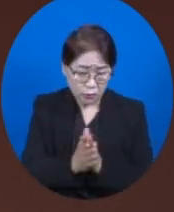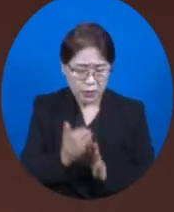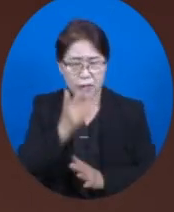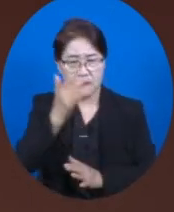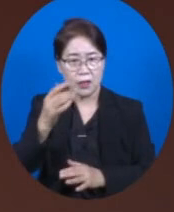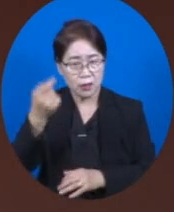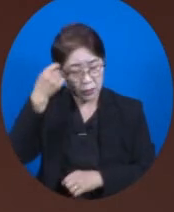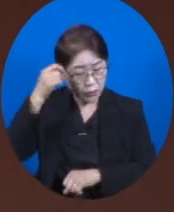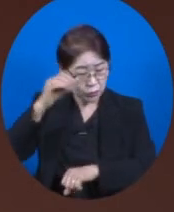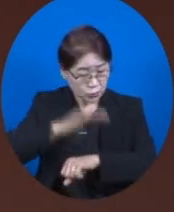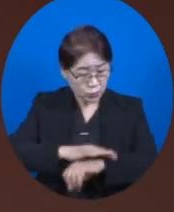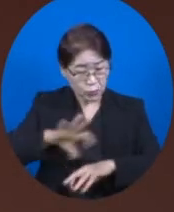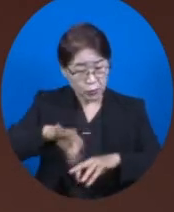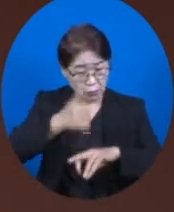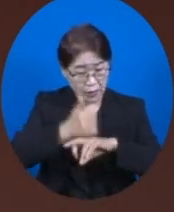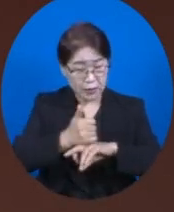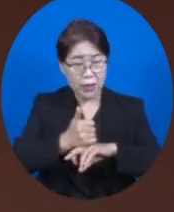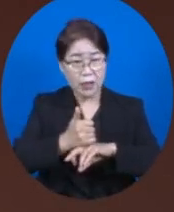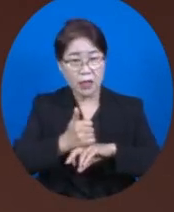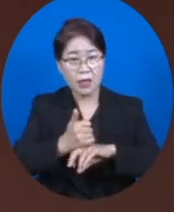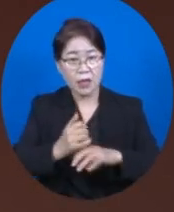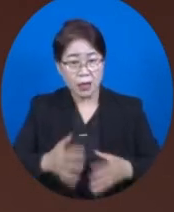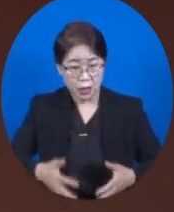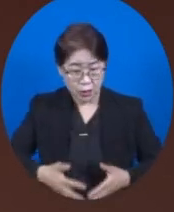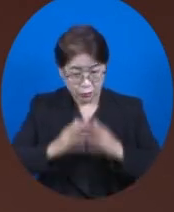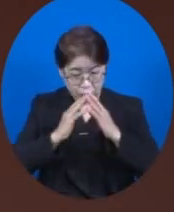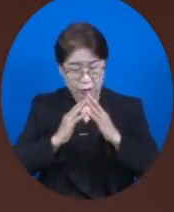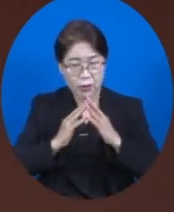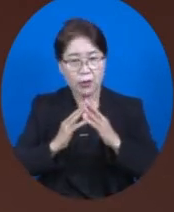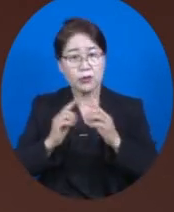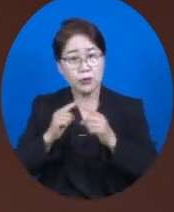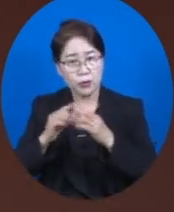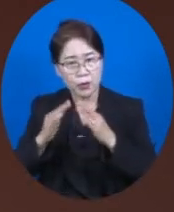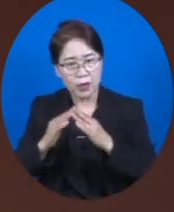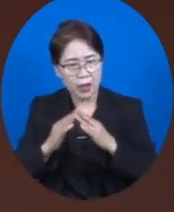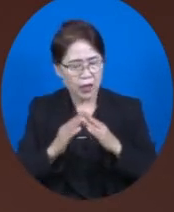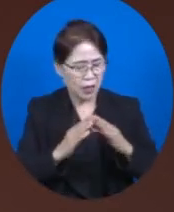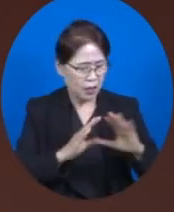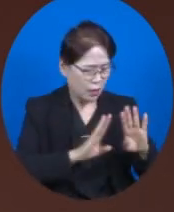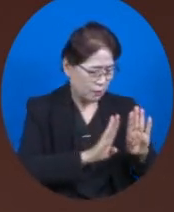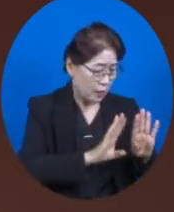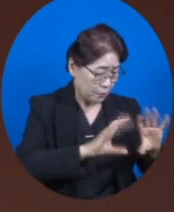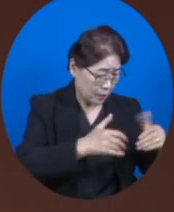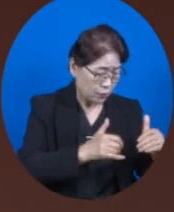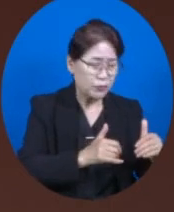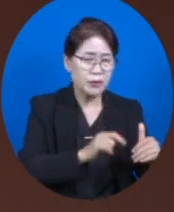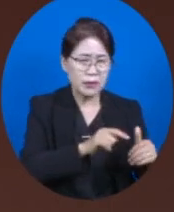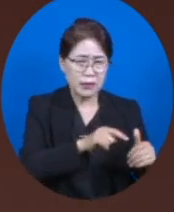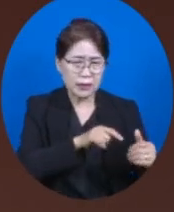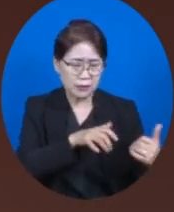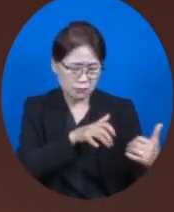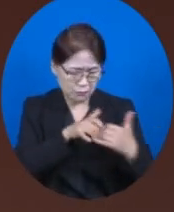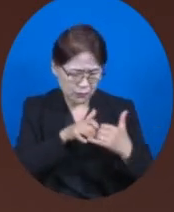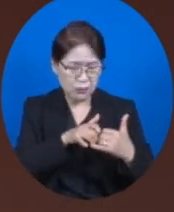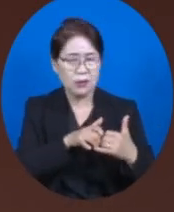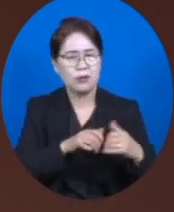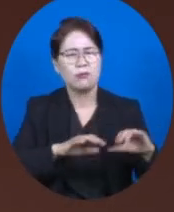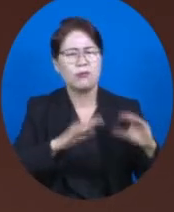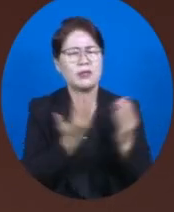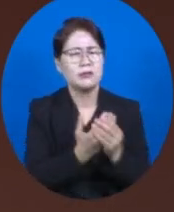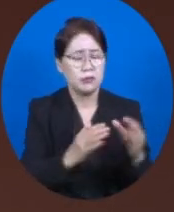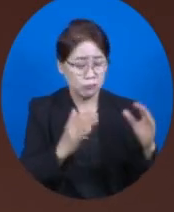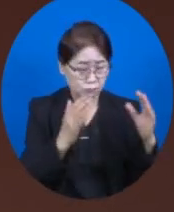지었던 솔로몬의 성전이 바벨론에 의해서 완전히 무너졌습니다 여러분 외 무너졌어요